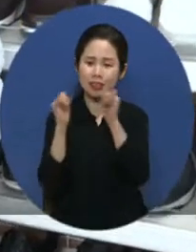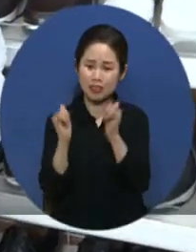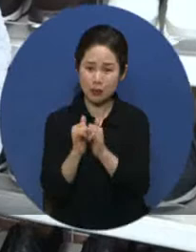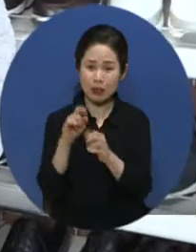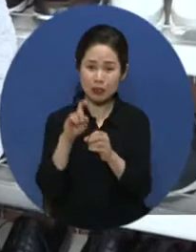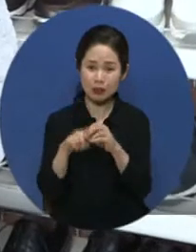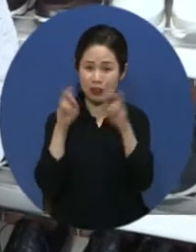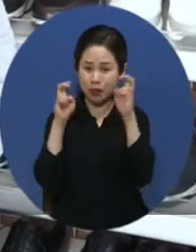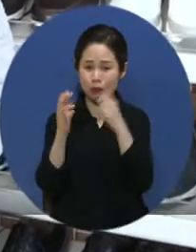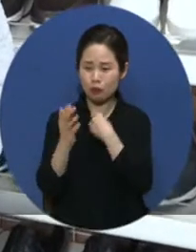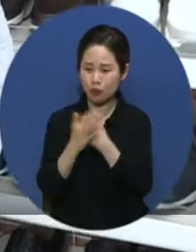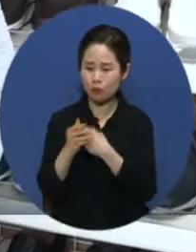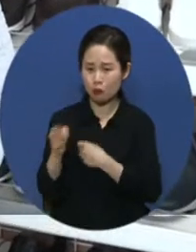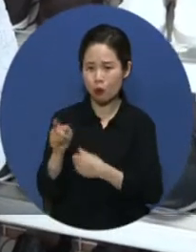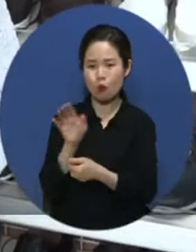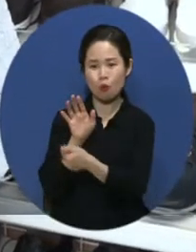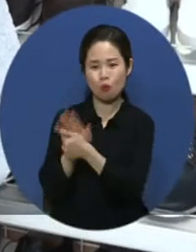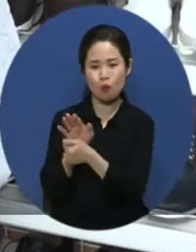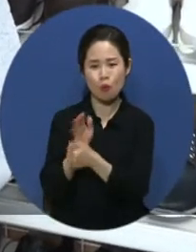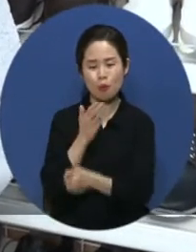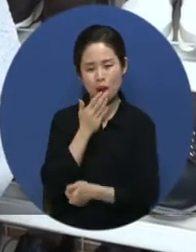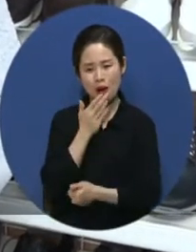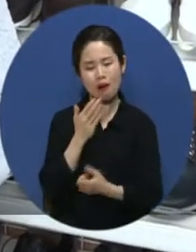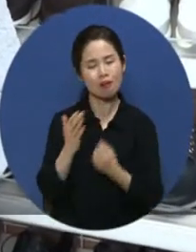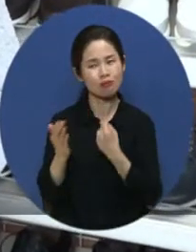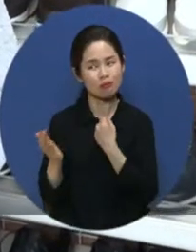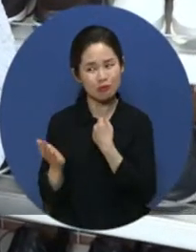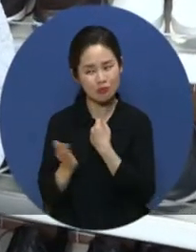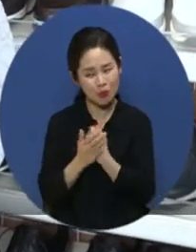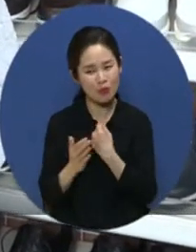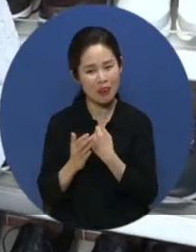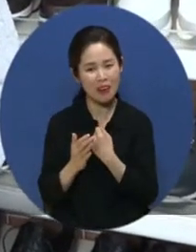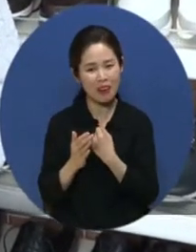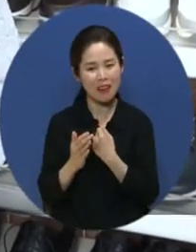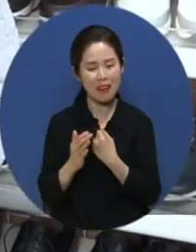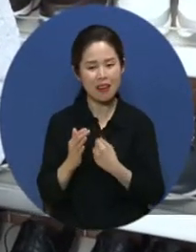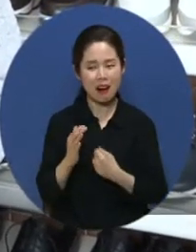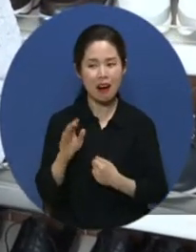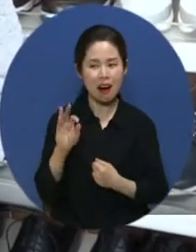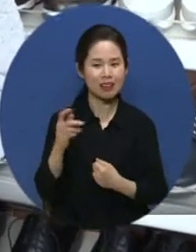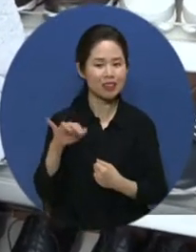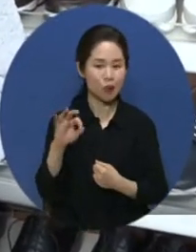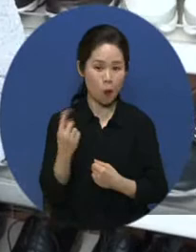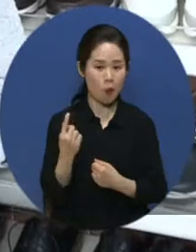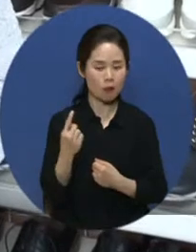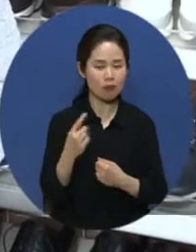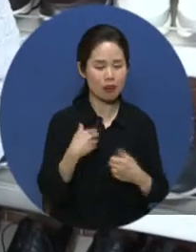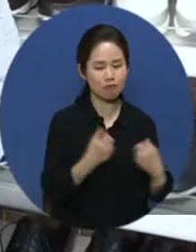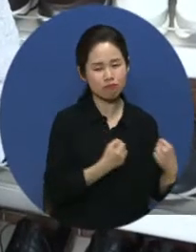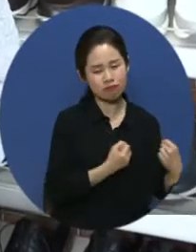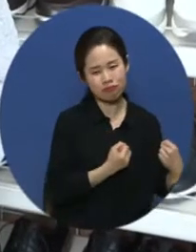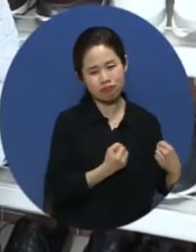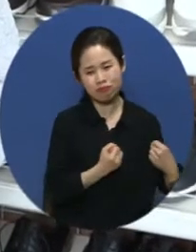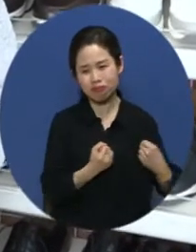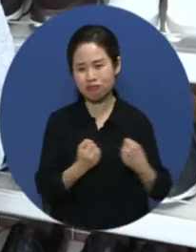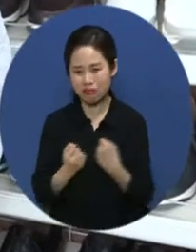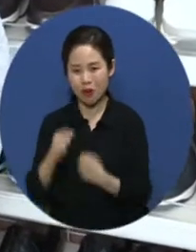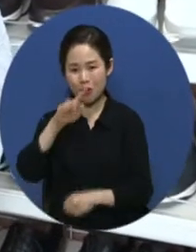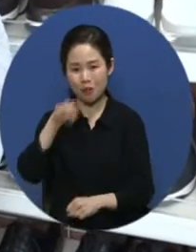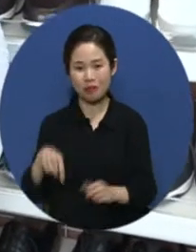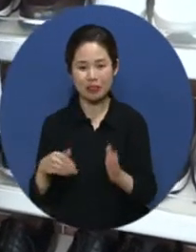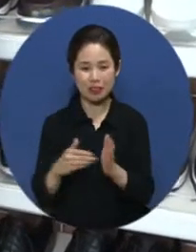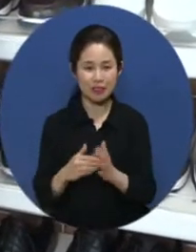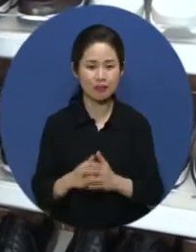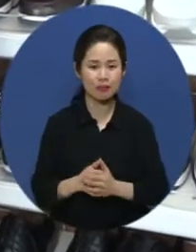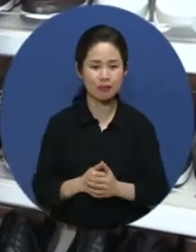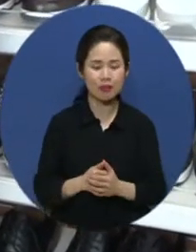기여를 할 수 있다라는 이런 뿌듯함 이런 것도 있지 않겠나 싶어서 굳이 여기까지 찾아온 겁니다. 근데 신발